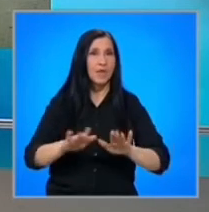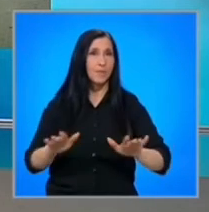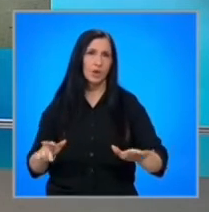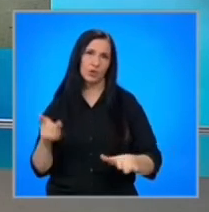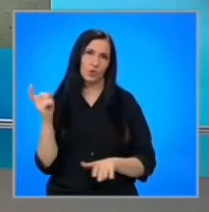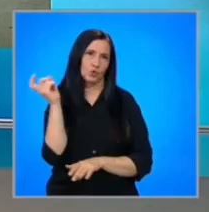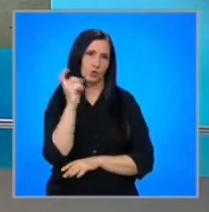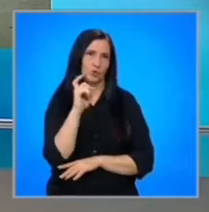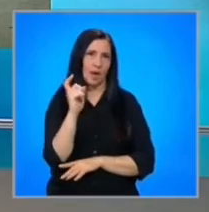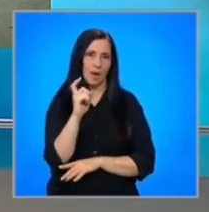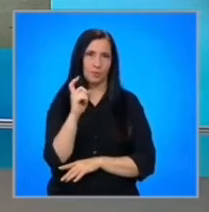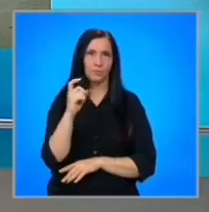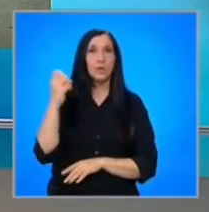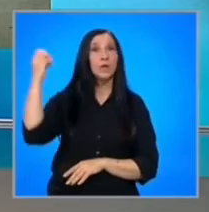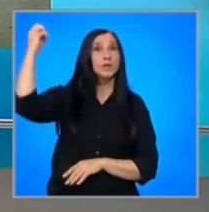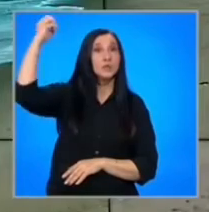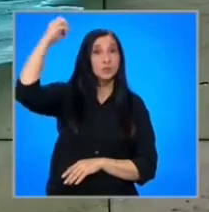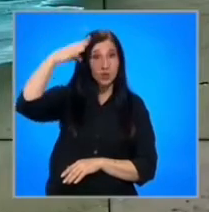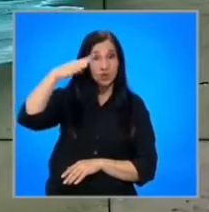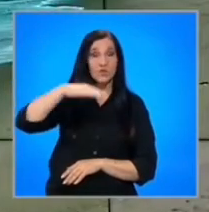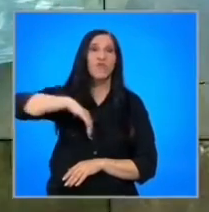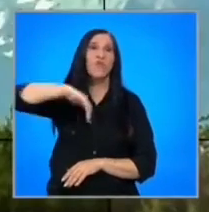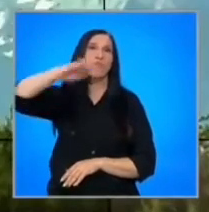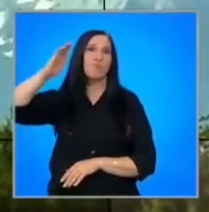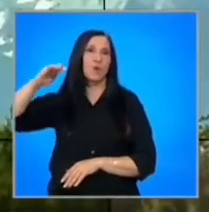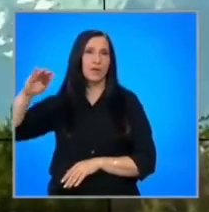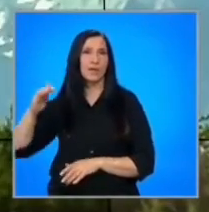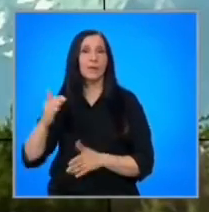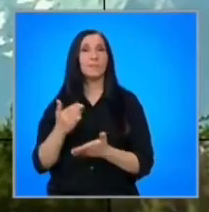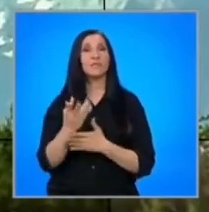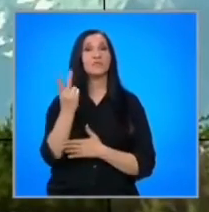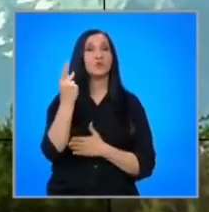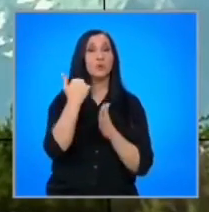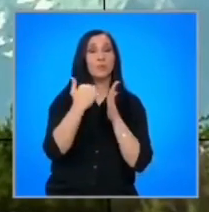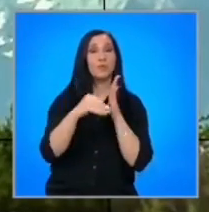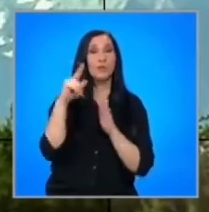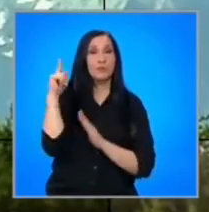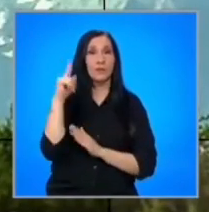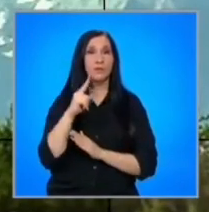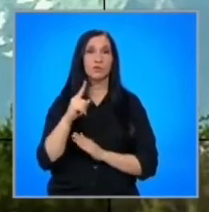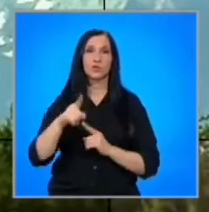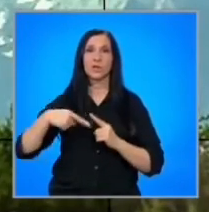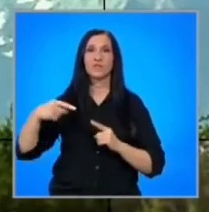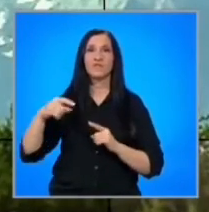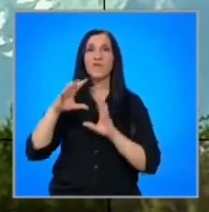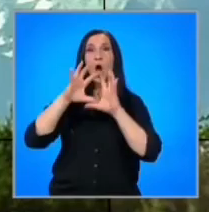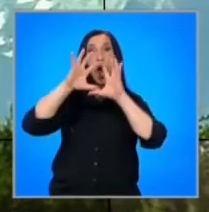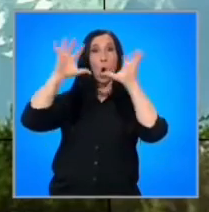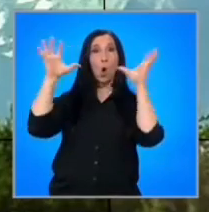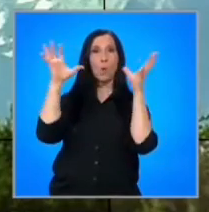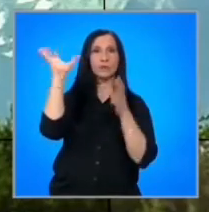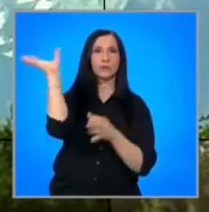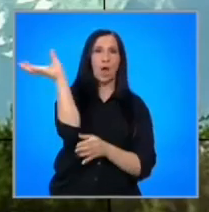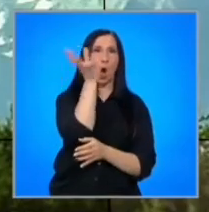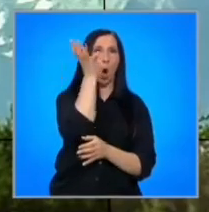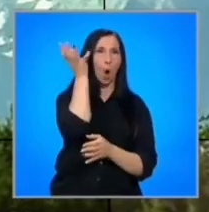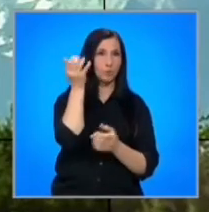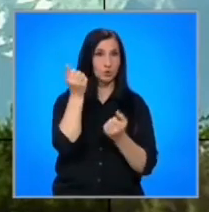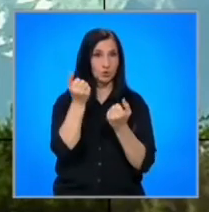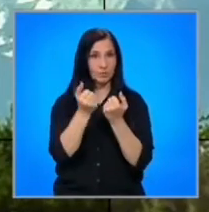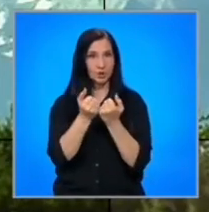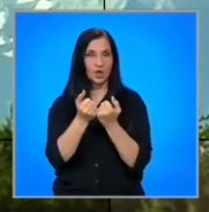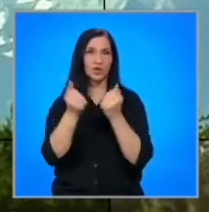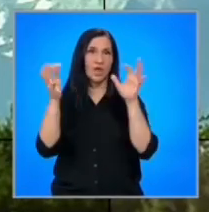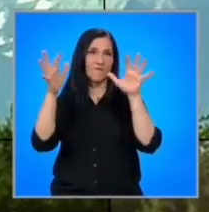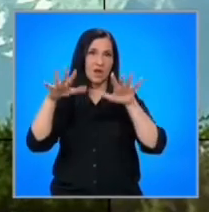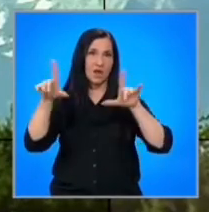бъде слабо. Слънчево време и в планините през втората половина на деня ще се развива купеста облачност и на места ще превали и